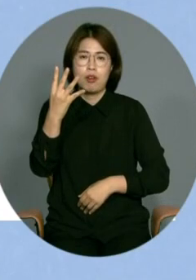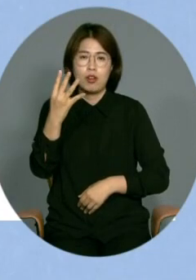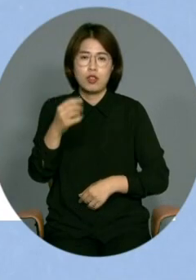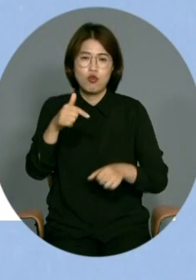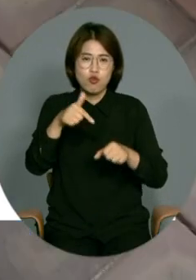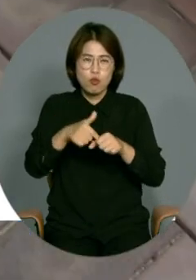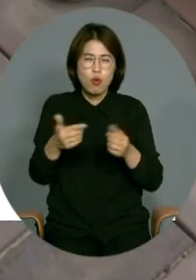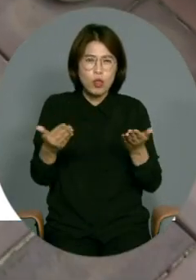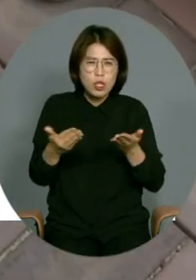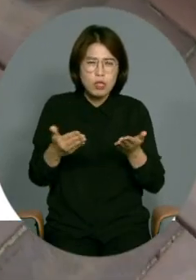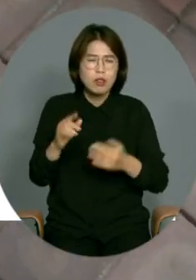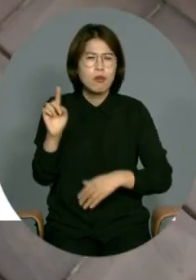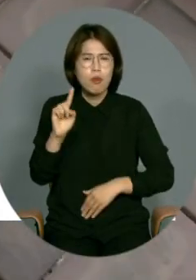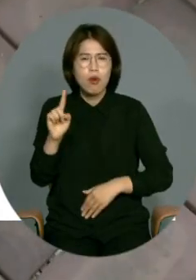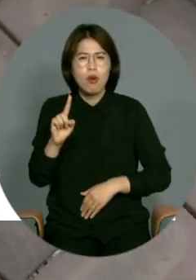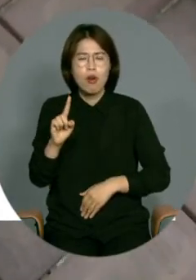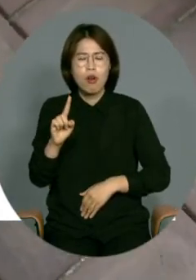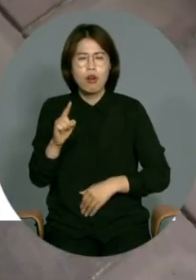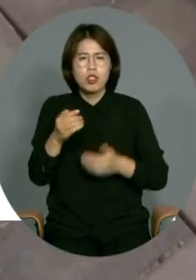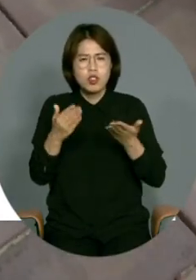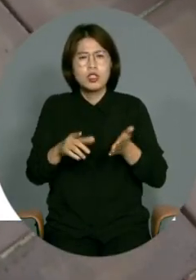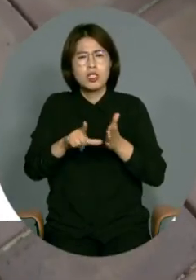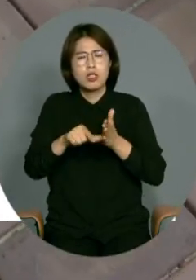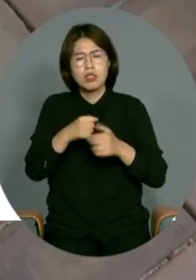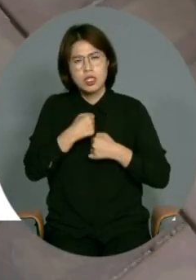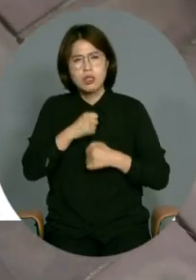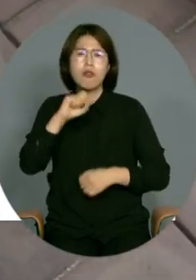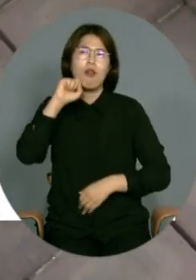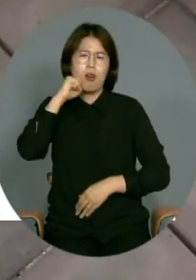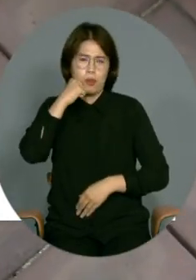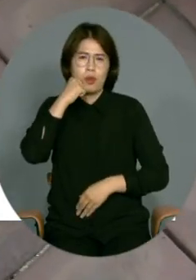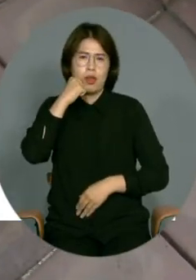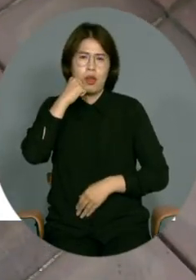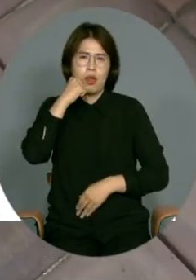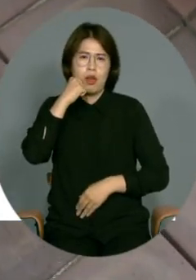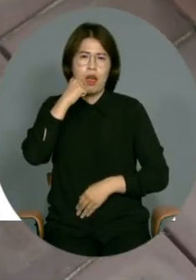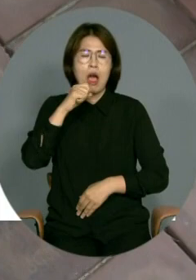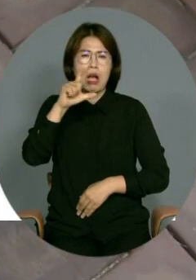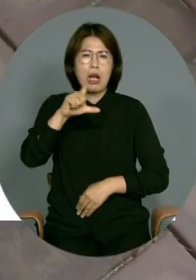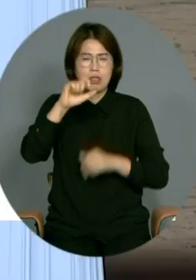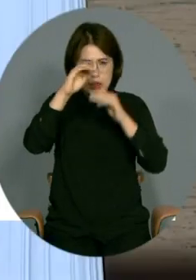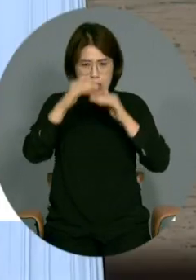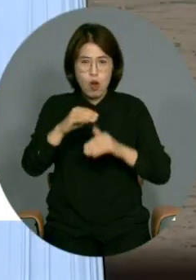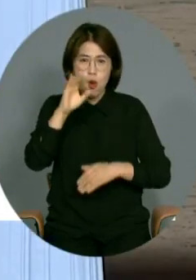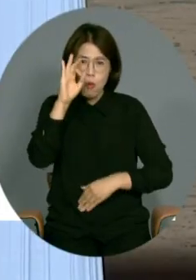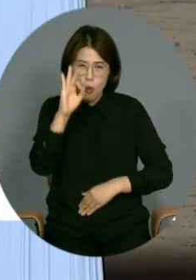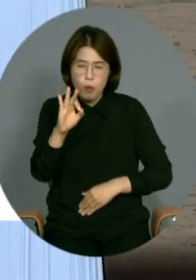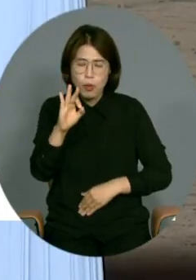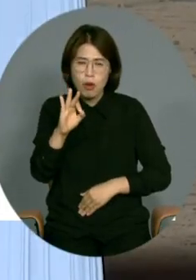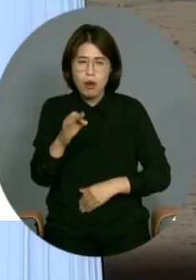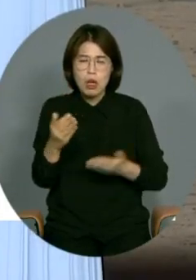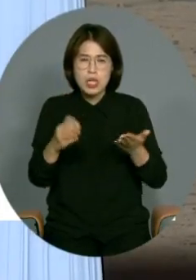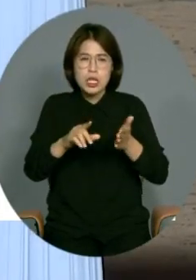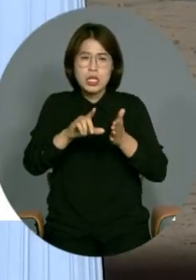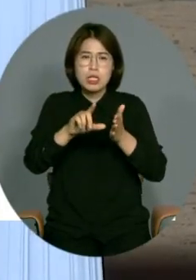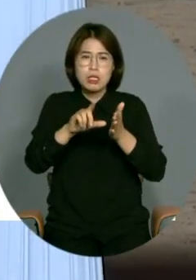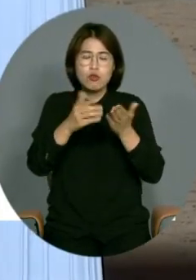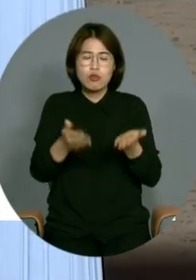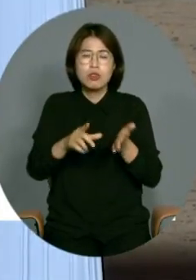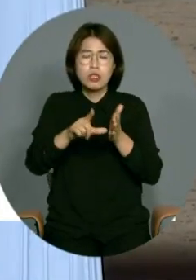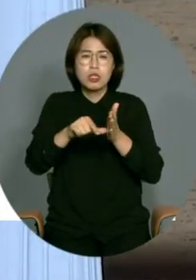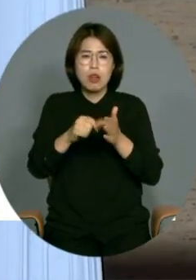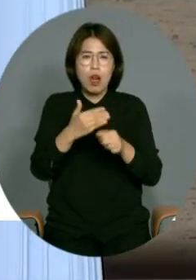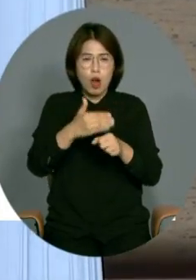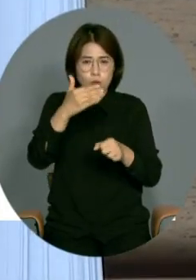근무 특성상 휴게 시간을 지키기가 매우 어렵습니다. 주유소 카드 매출 내역을 보면 휴게 시간인 밤 9시에서